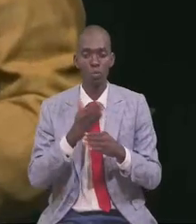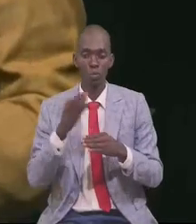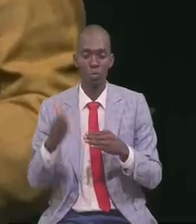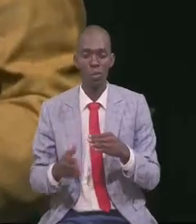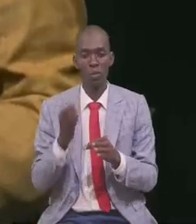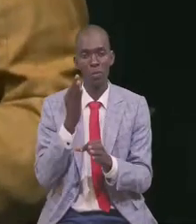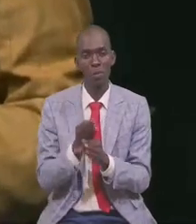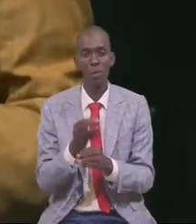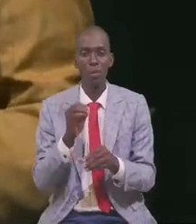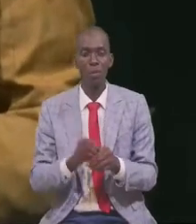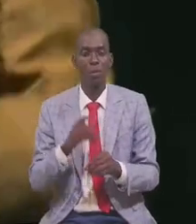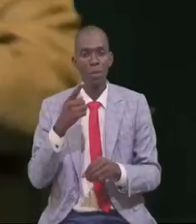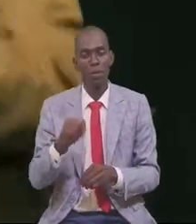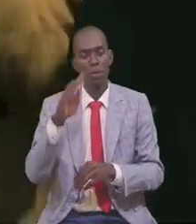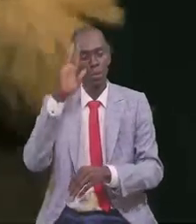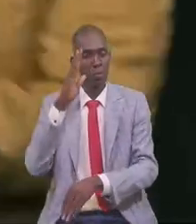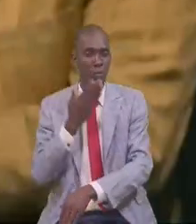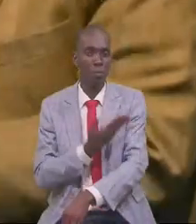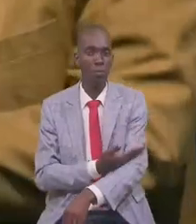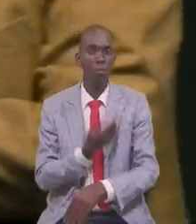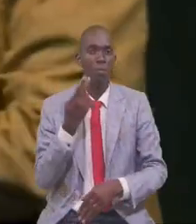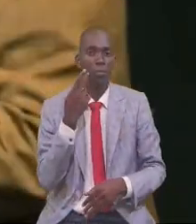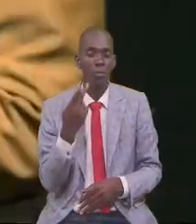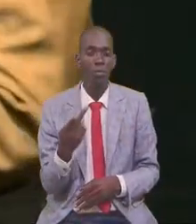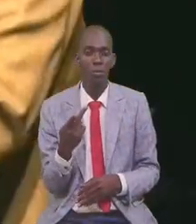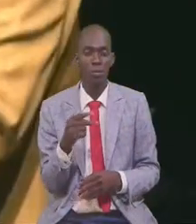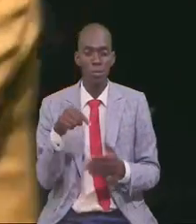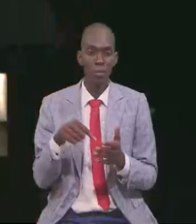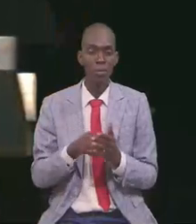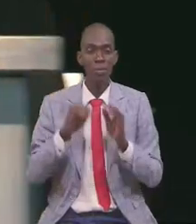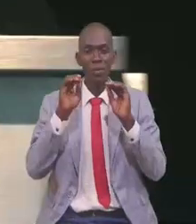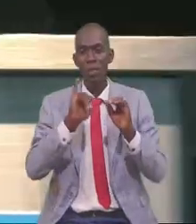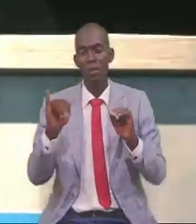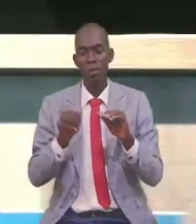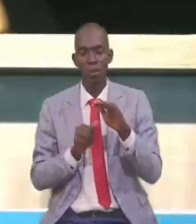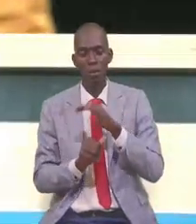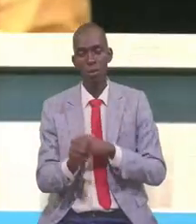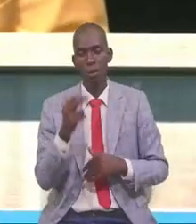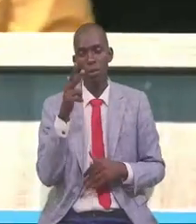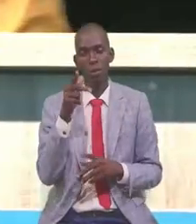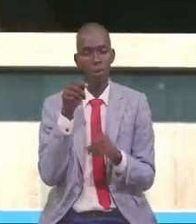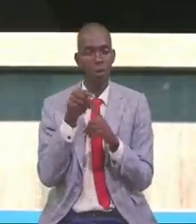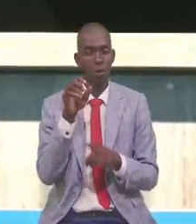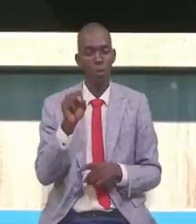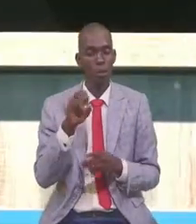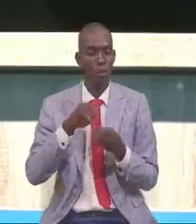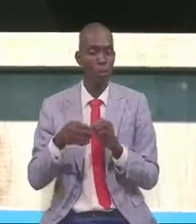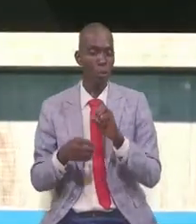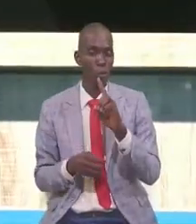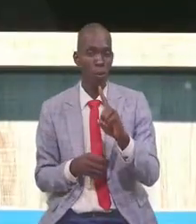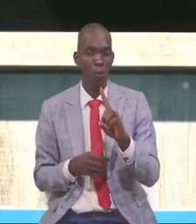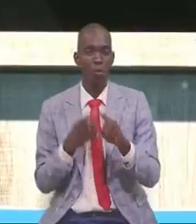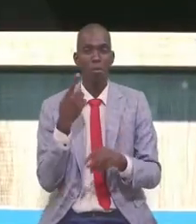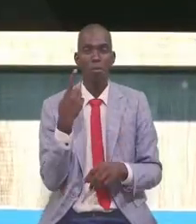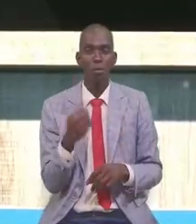au Fils. Nous allons voir ce message en trois perspectives. Premièrement, les